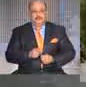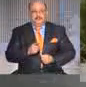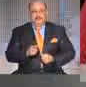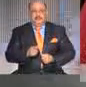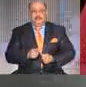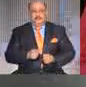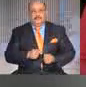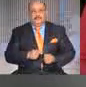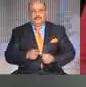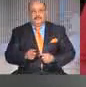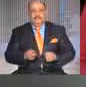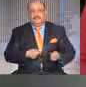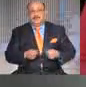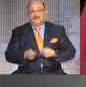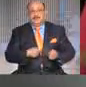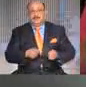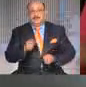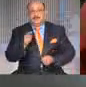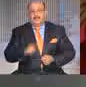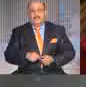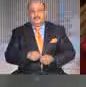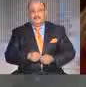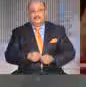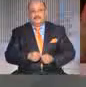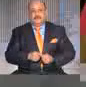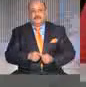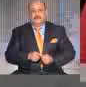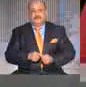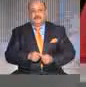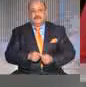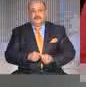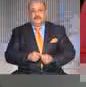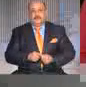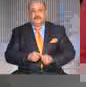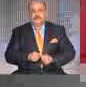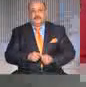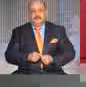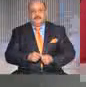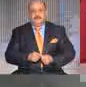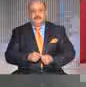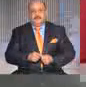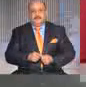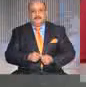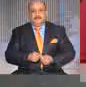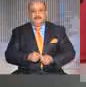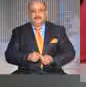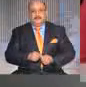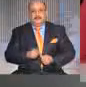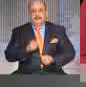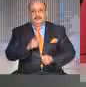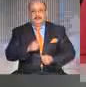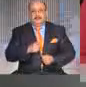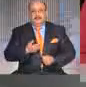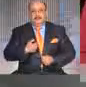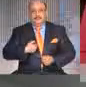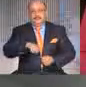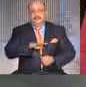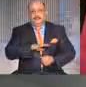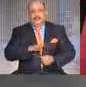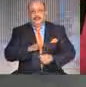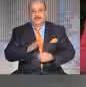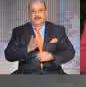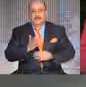تساعدنا البلاد. يمكن تو في حاجة ليه أكثر من وقت سابق، خاطر تو ديجا عندنا برشا مناطق صناعية باريكزومبل التاجرة